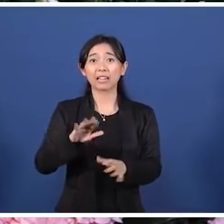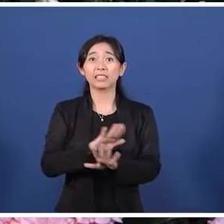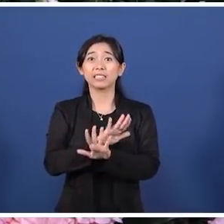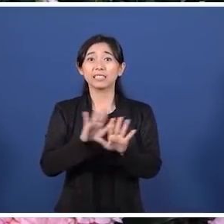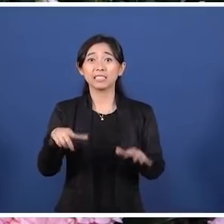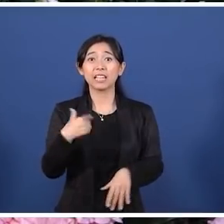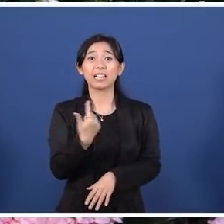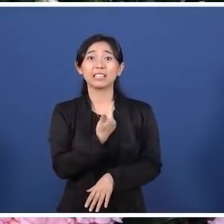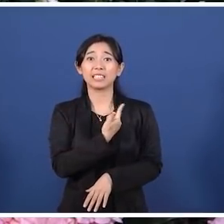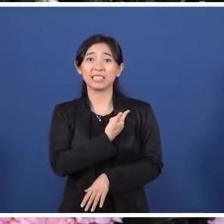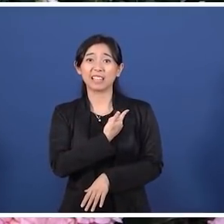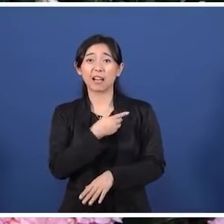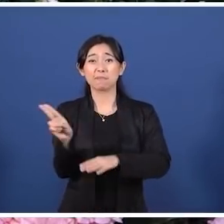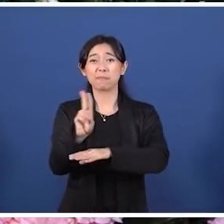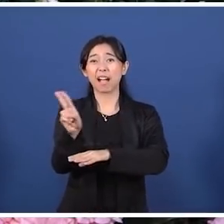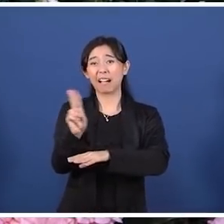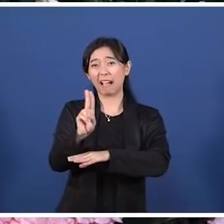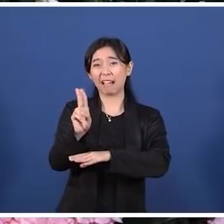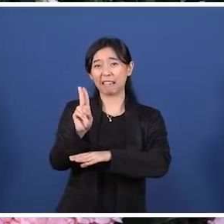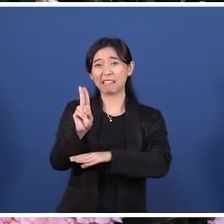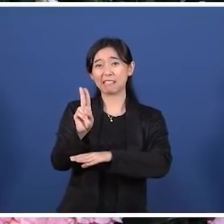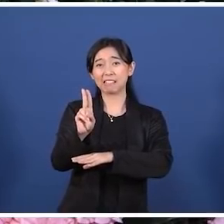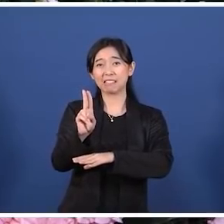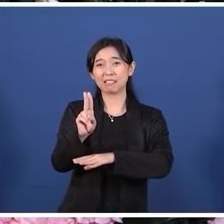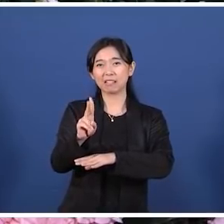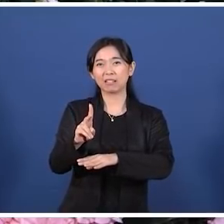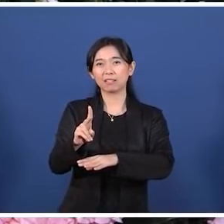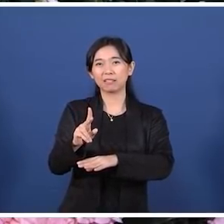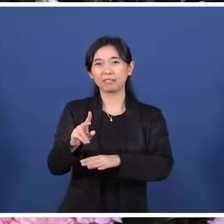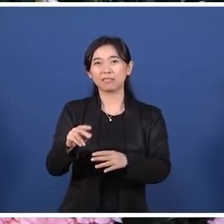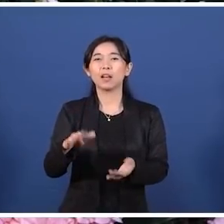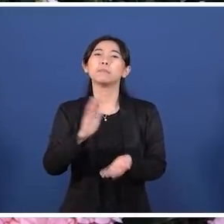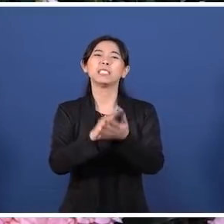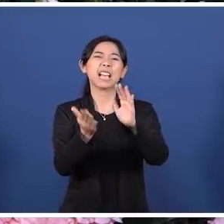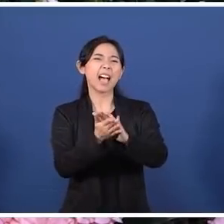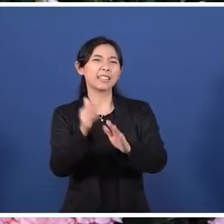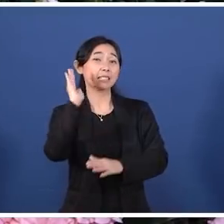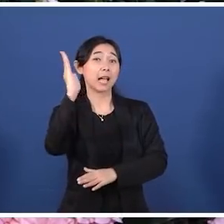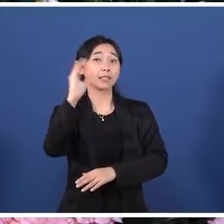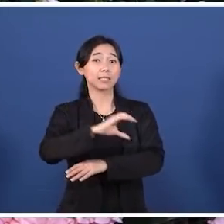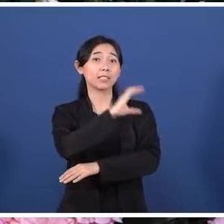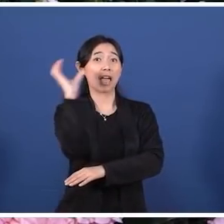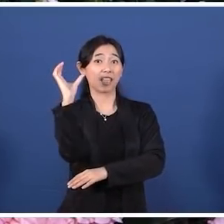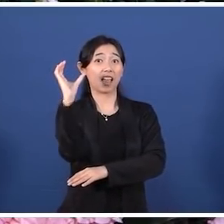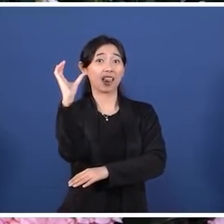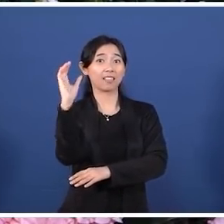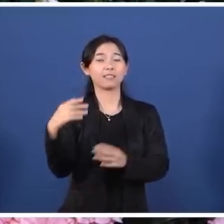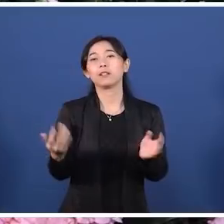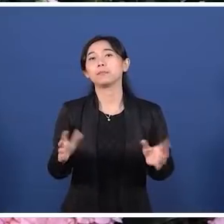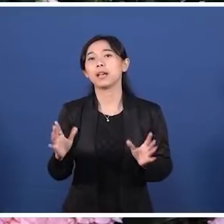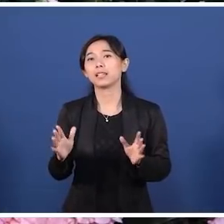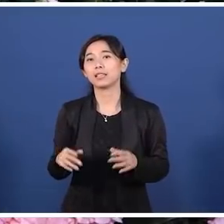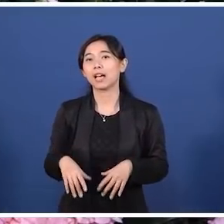gunakan atau biasa kita gunakan, menjadi saksi Natal. Biasanya kita akan lebih sering